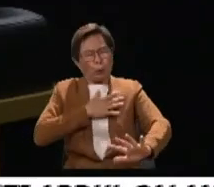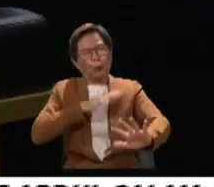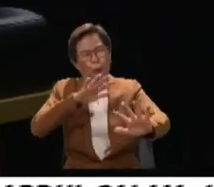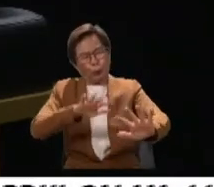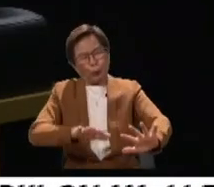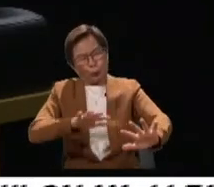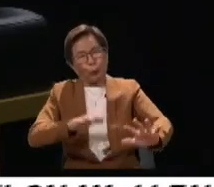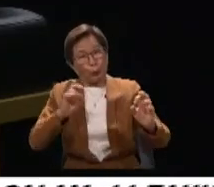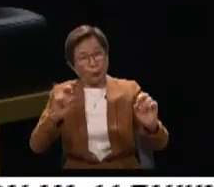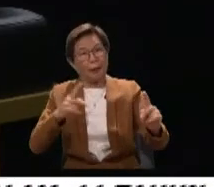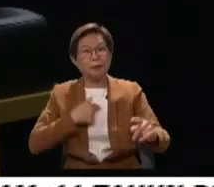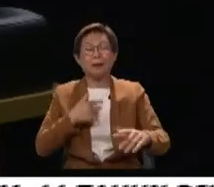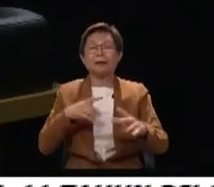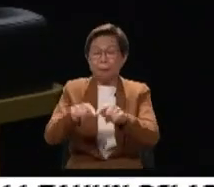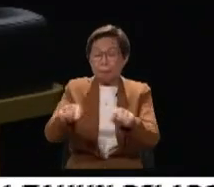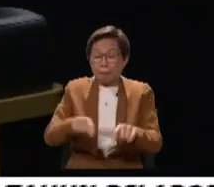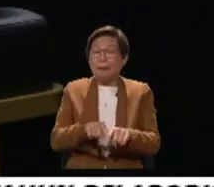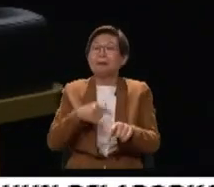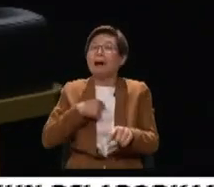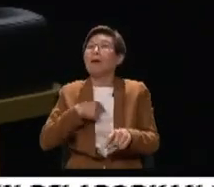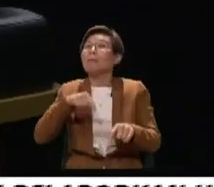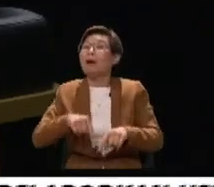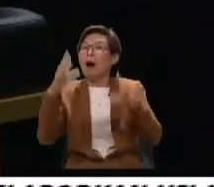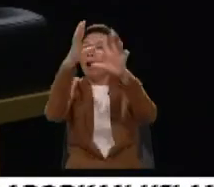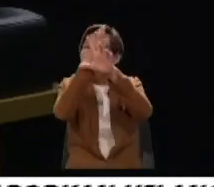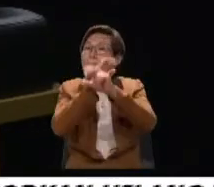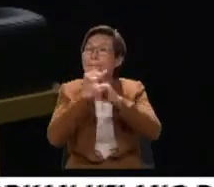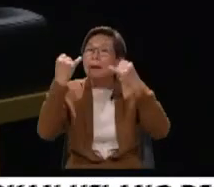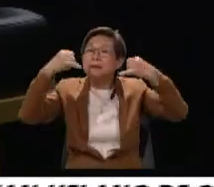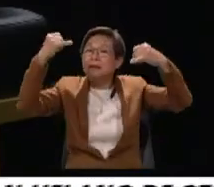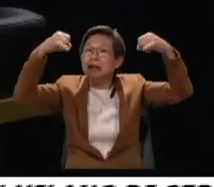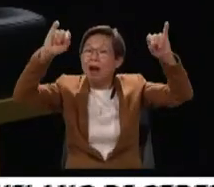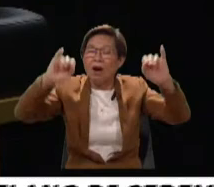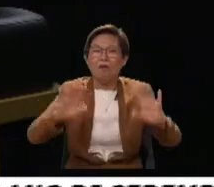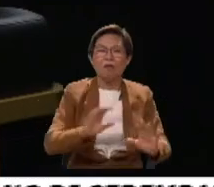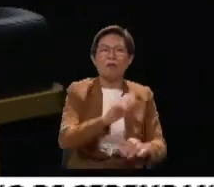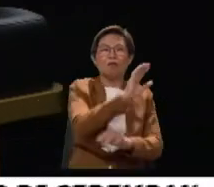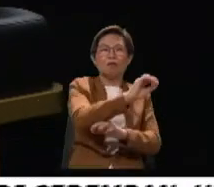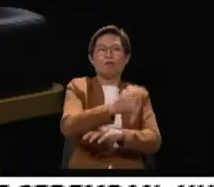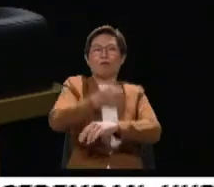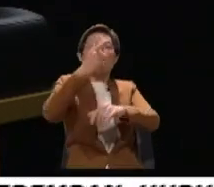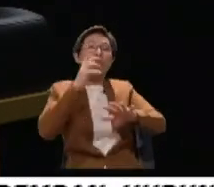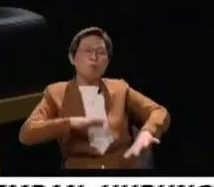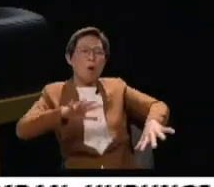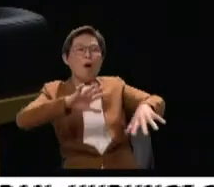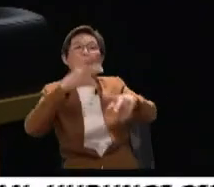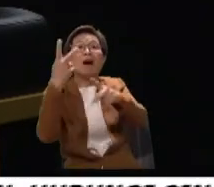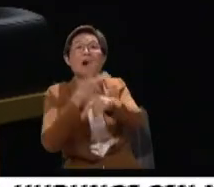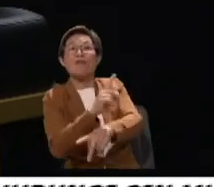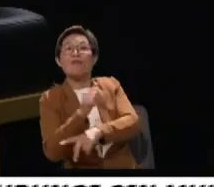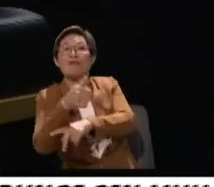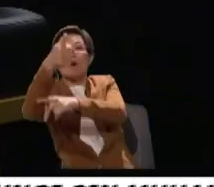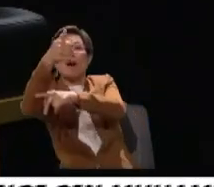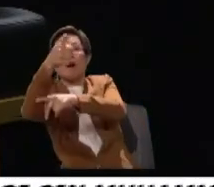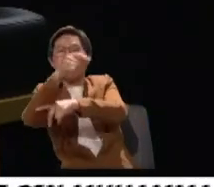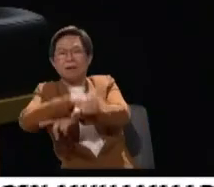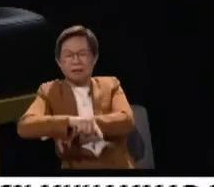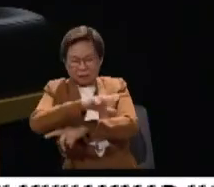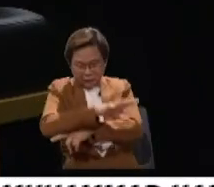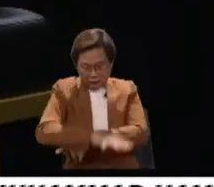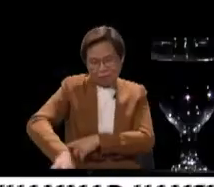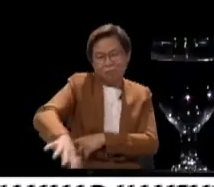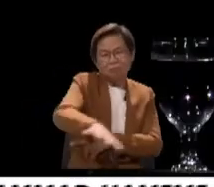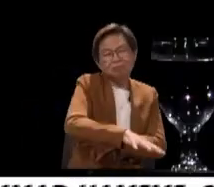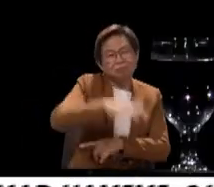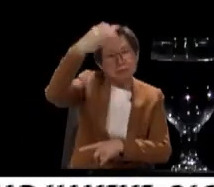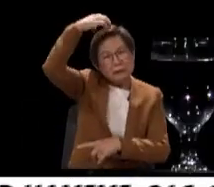ya di Lembah Jaya itu yang pertama first apa first gelombang gelombang pertama tu di kawasan Ampang Lembah Jaya dan di kawasan Selangor